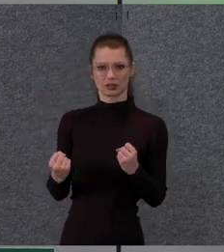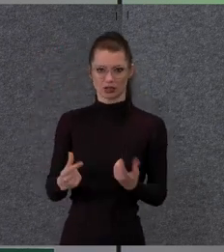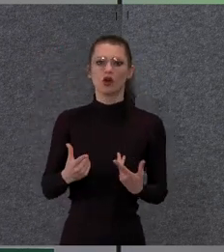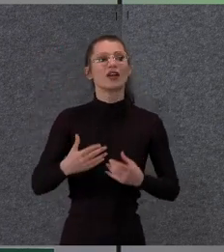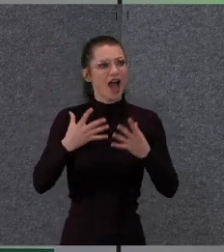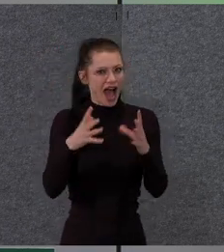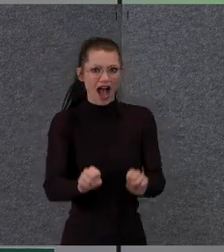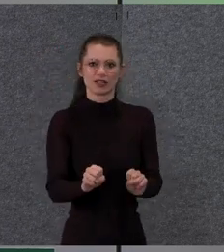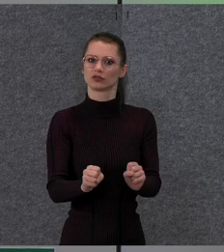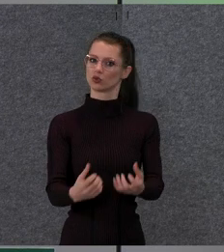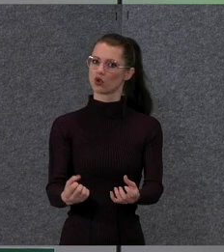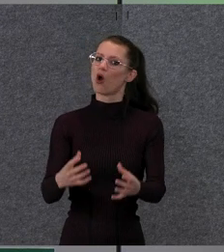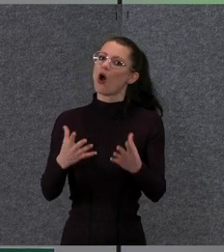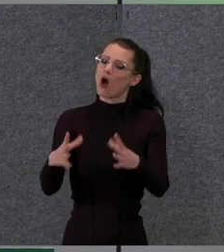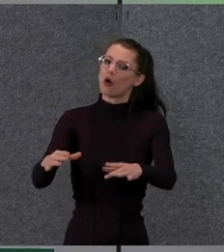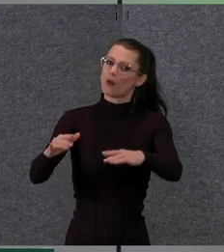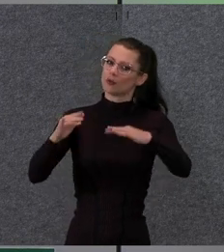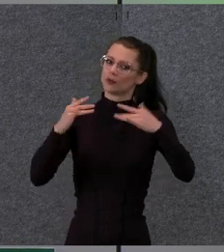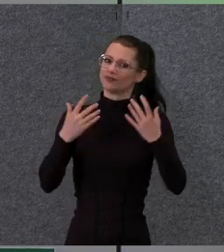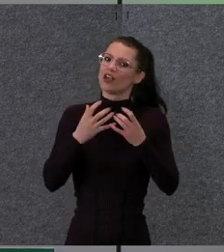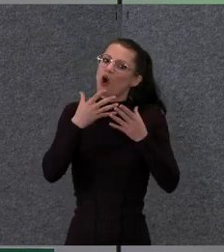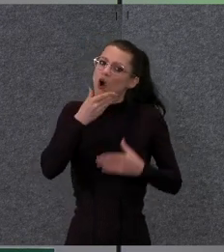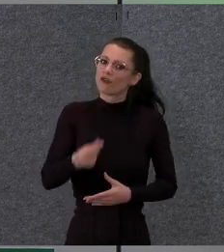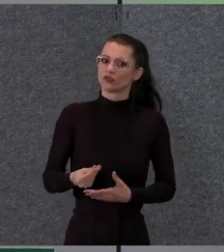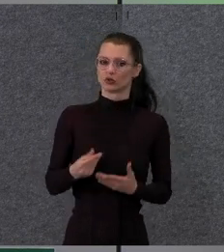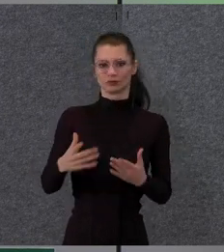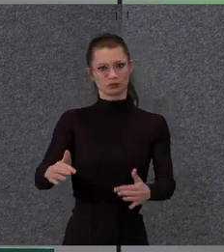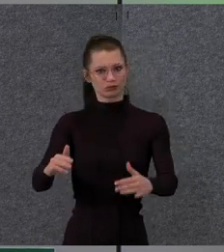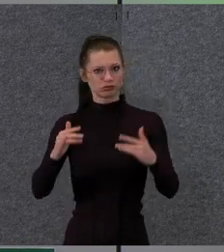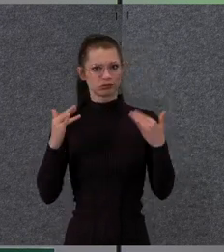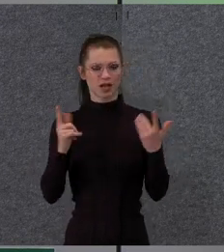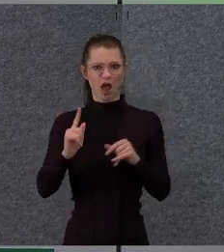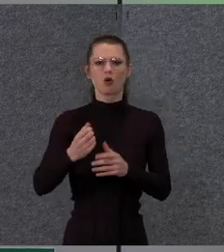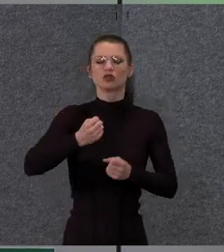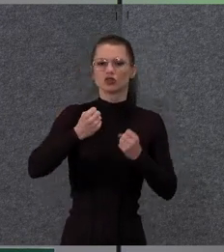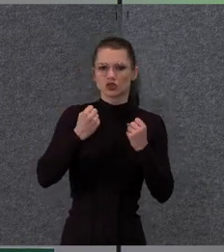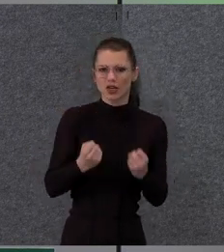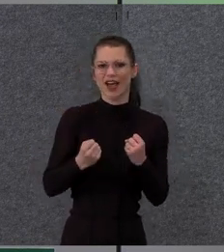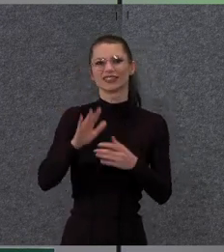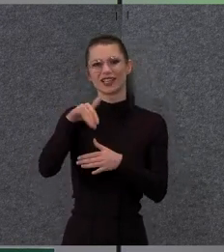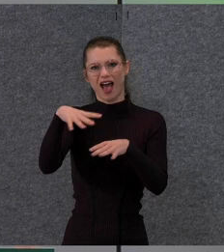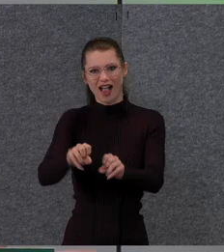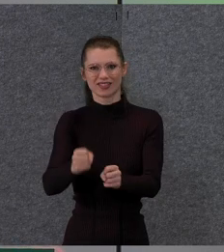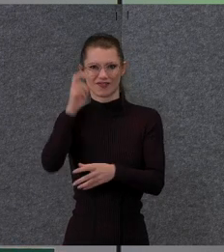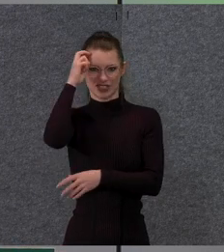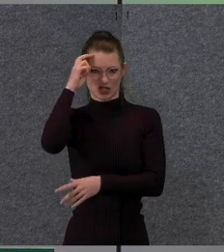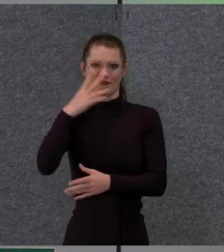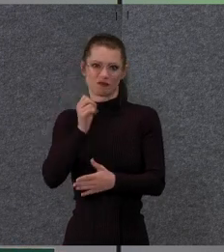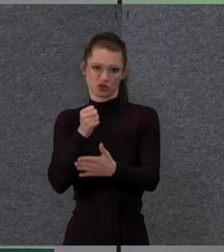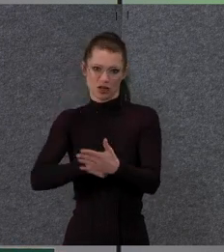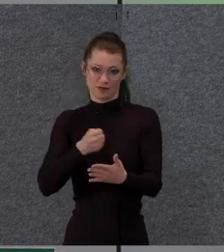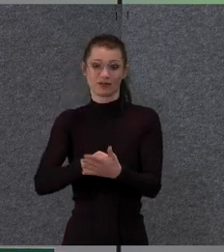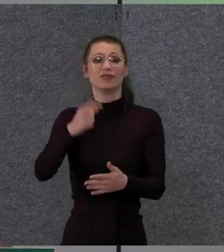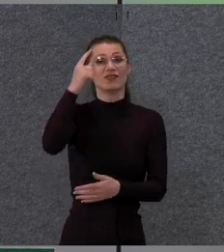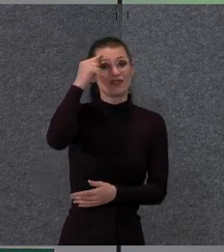und Hoffnung. Ich möchte im Bundestag weiterkämpfen für starke und für nachhaltige Wissenschaft. Denn Wissen ist die